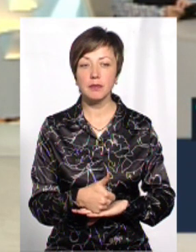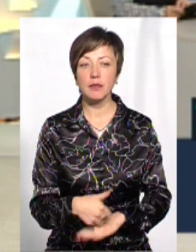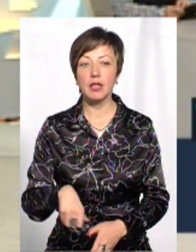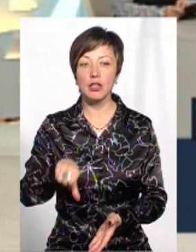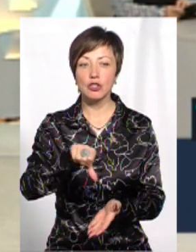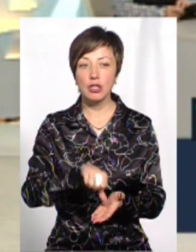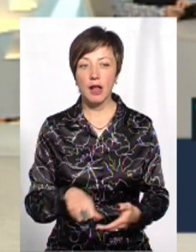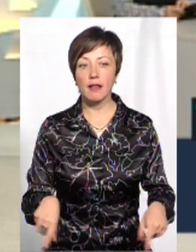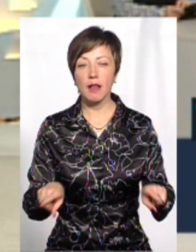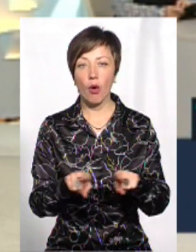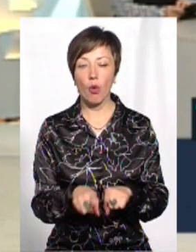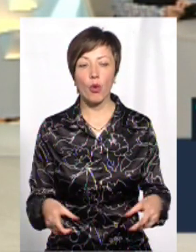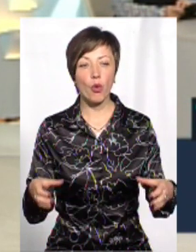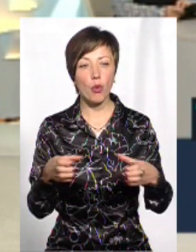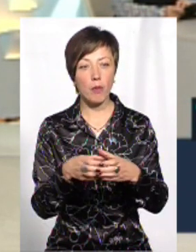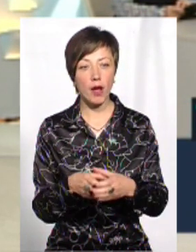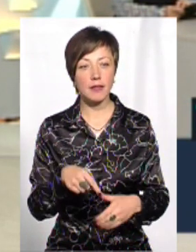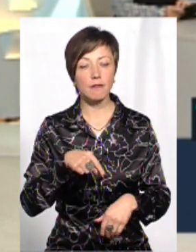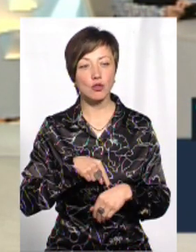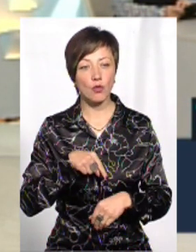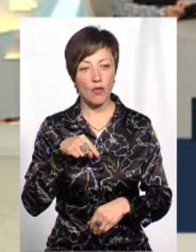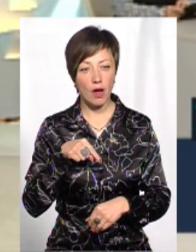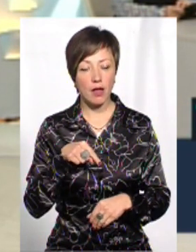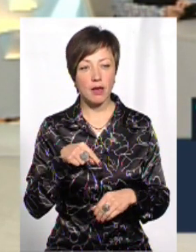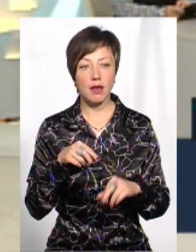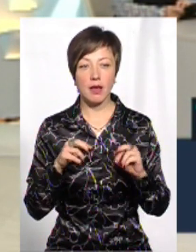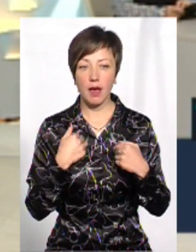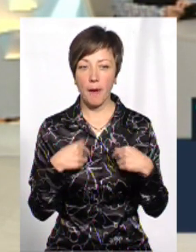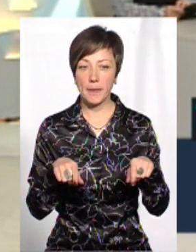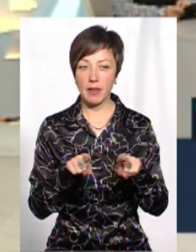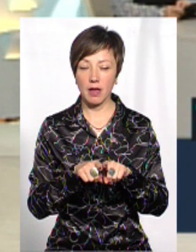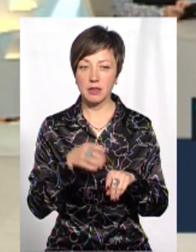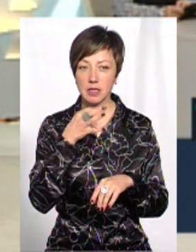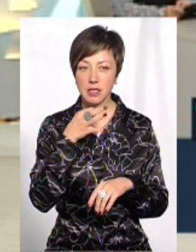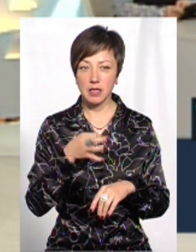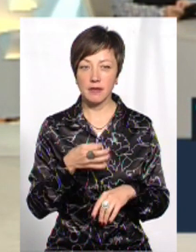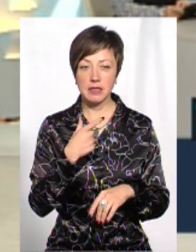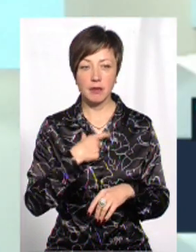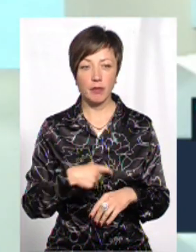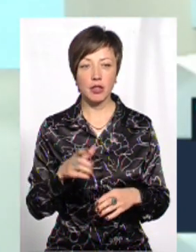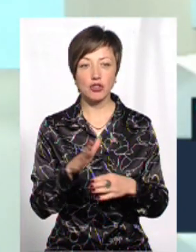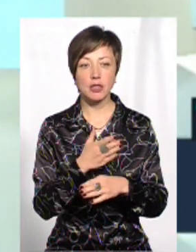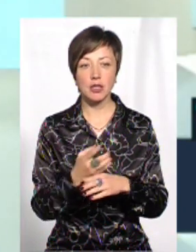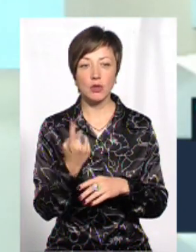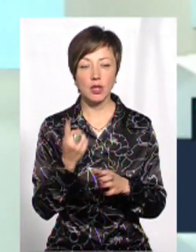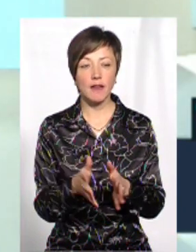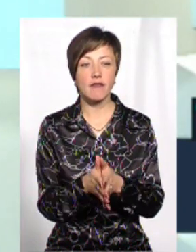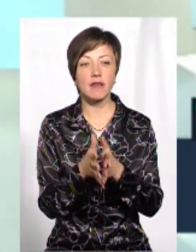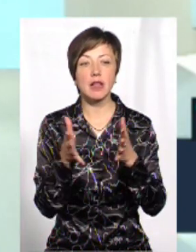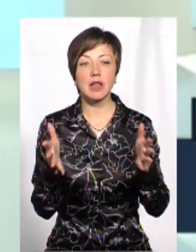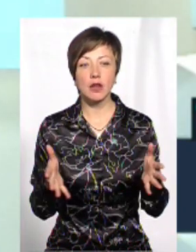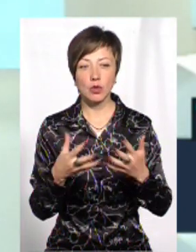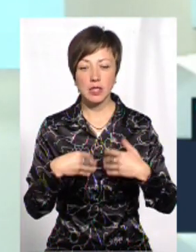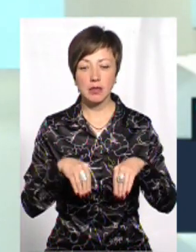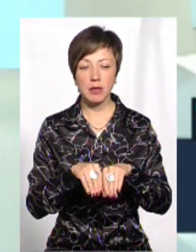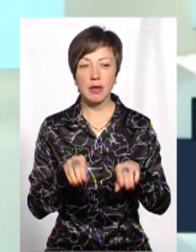член такої громади відчуває, я би так сказав, себе частиною однієї великої сім'ї. Можливо,